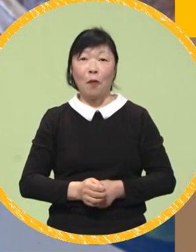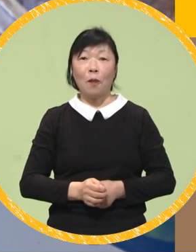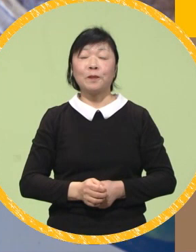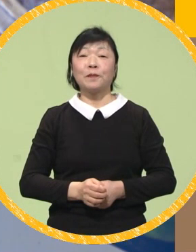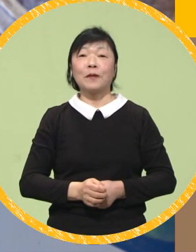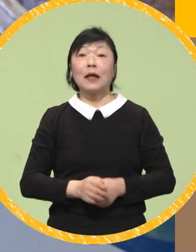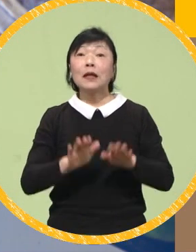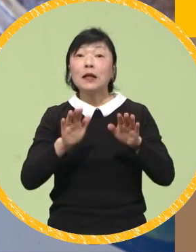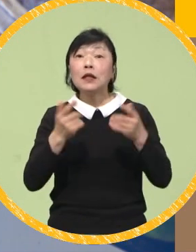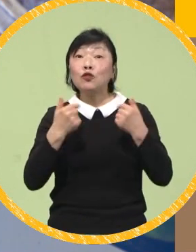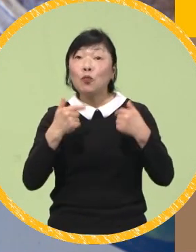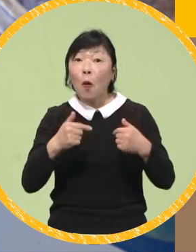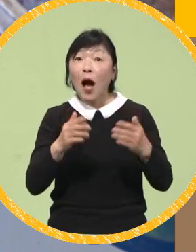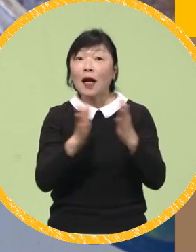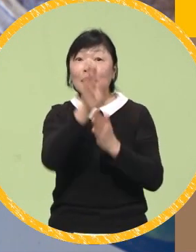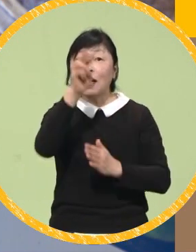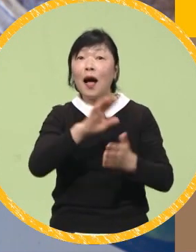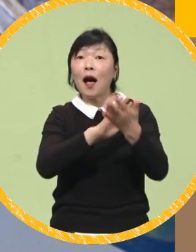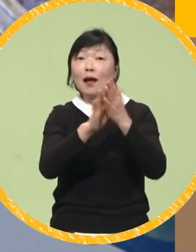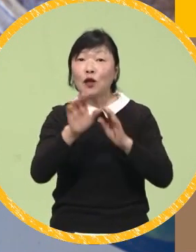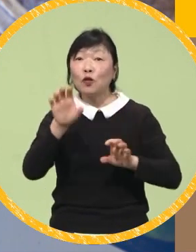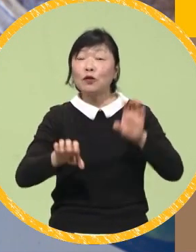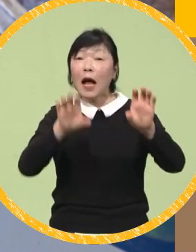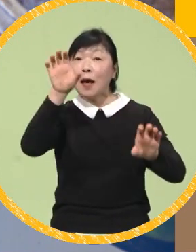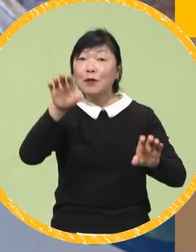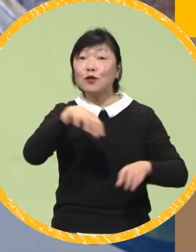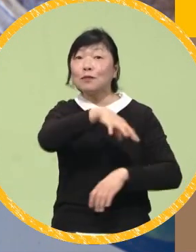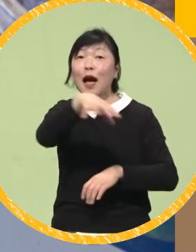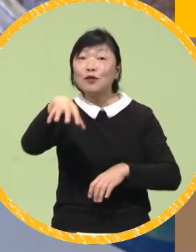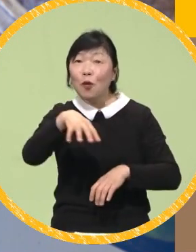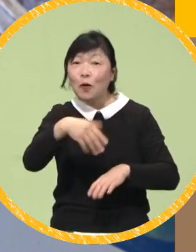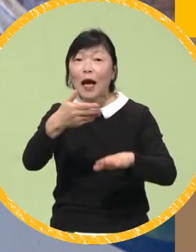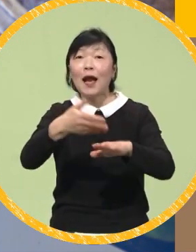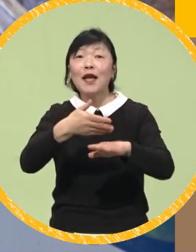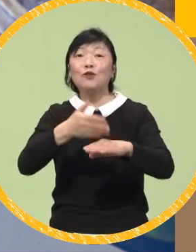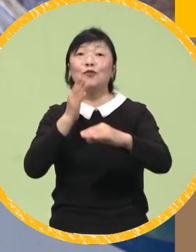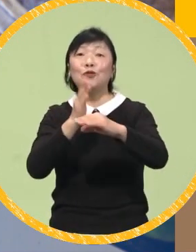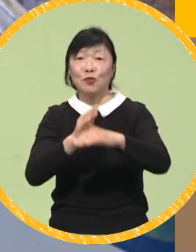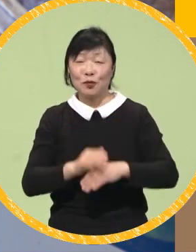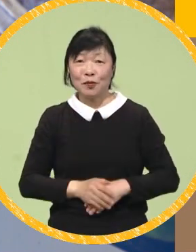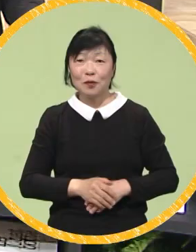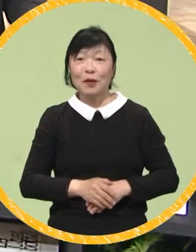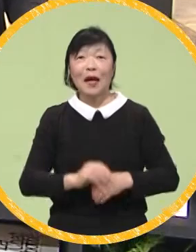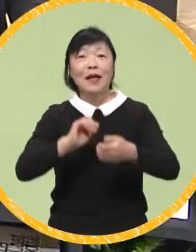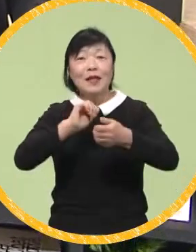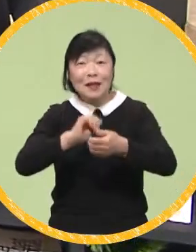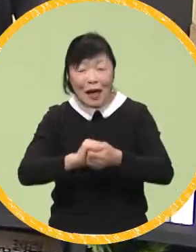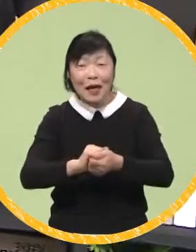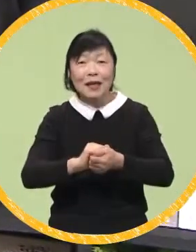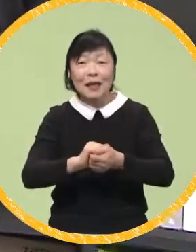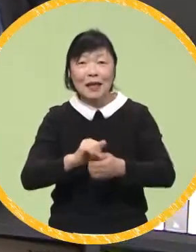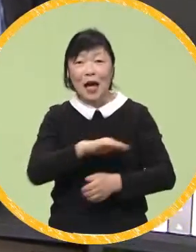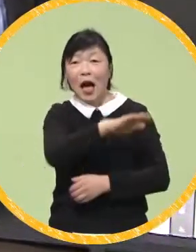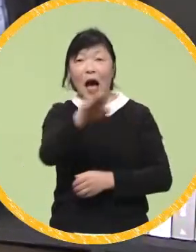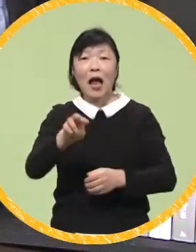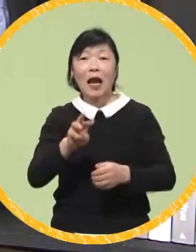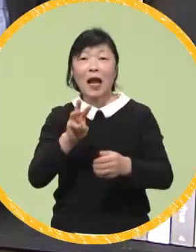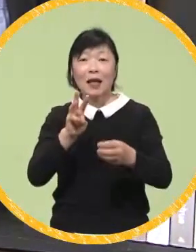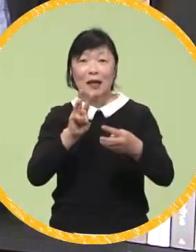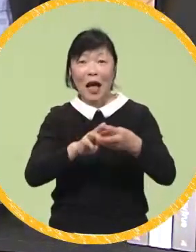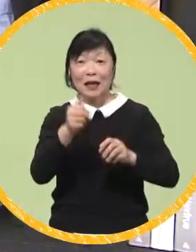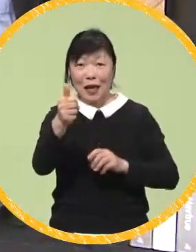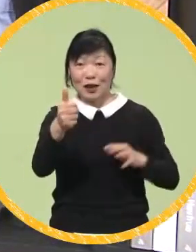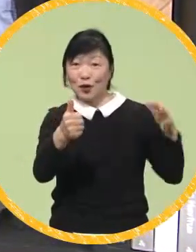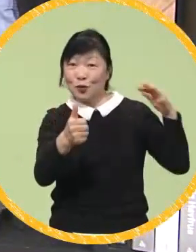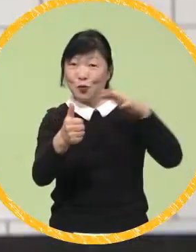普段はですね神奈川県内のクライミングジムにて練習に取り組んでいるということなのでぜひで腹さに注目して応援してみて